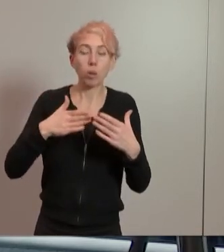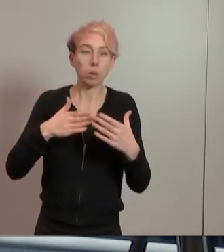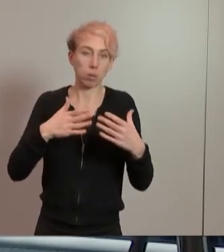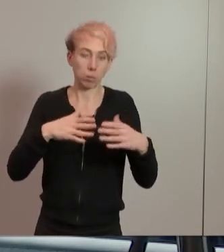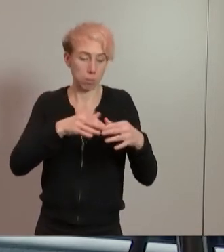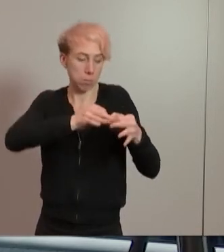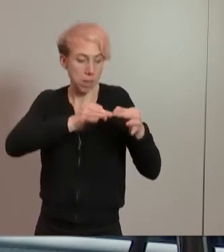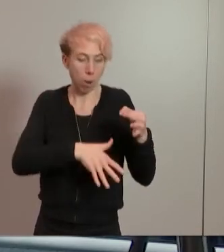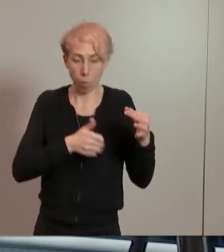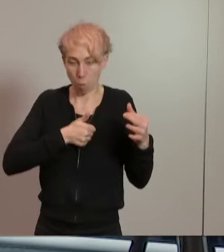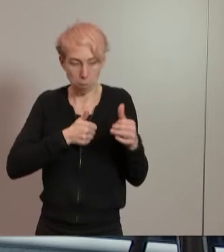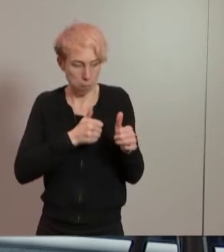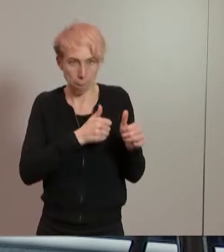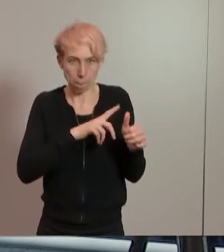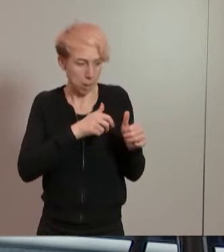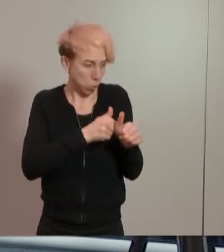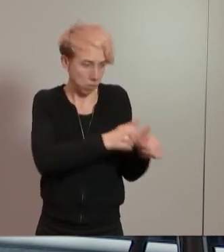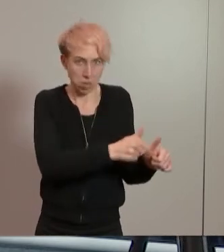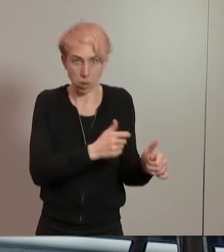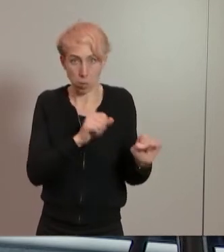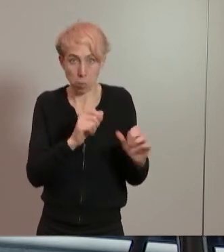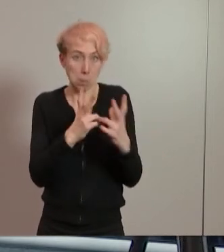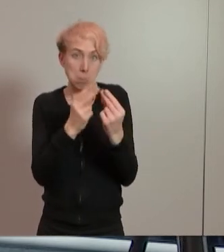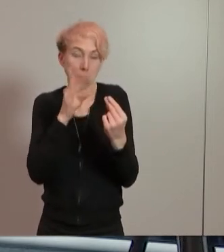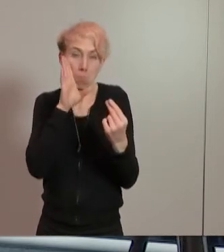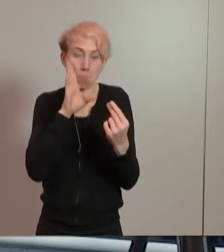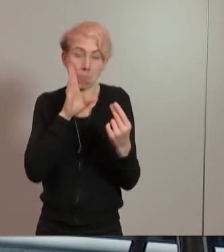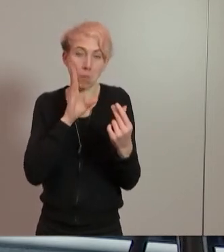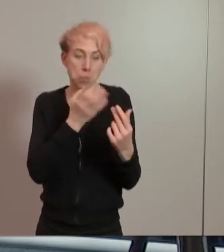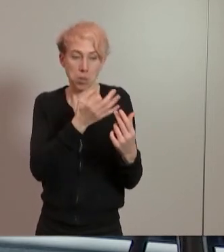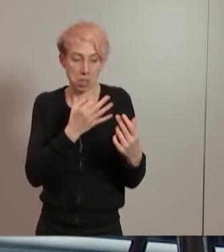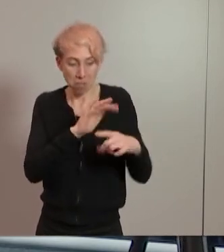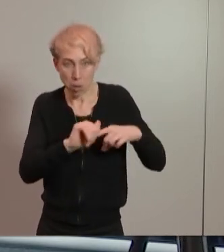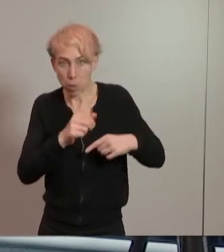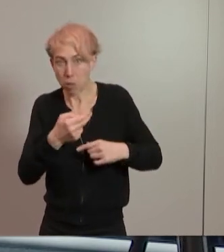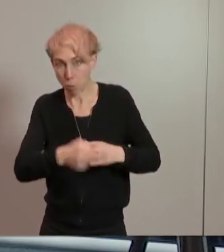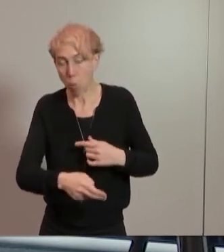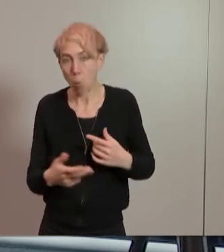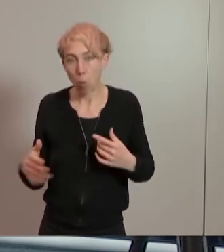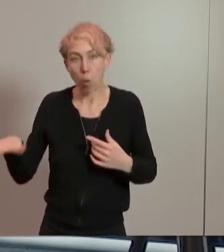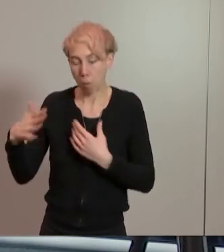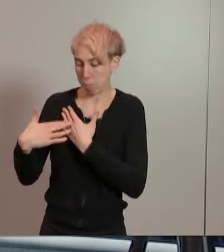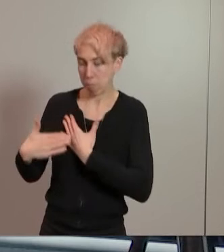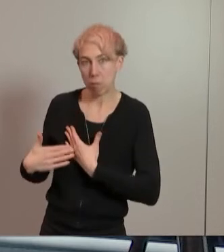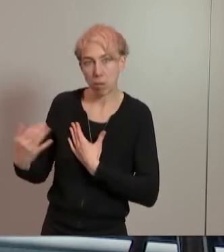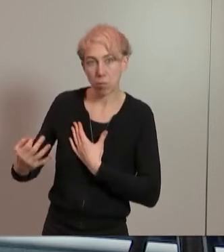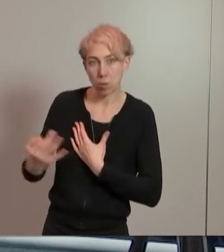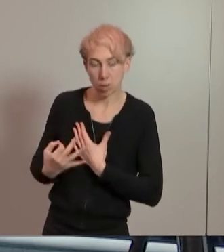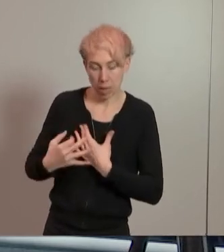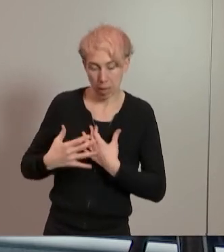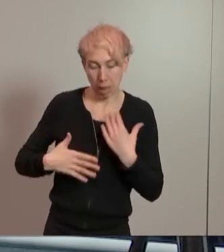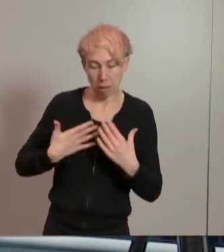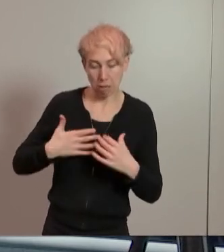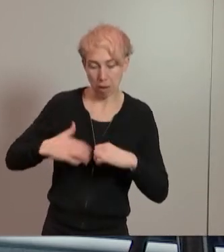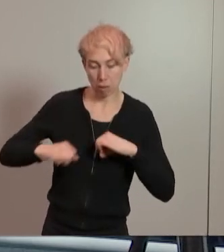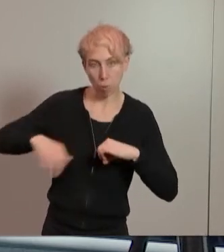suivi, vous allez pouvoir me dire si effectivement ça a été fait en fait directement. Voilà, donc ils m'ont rappelé que grâce à cette action où ils